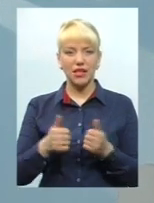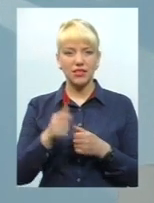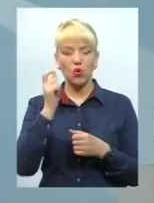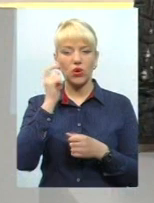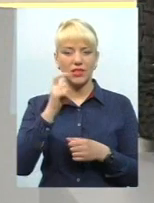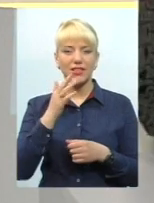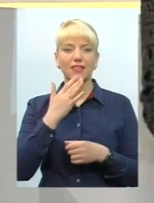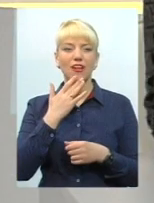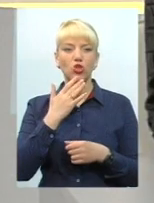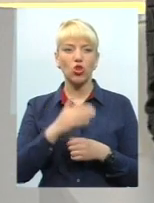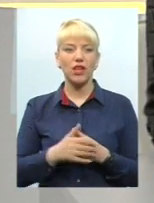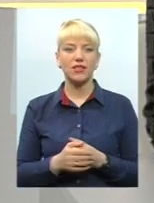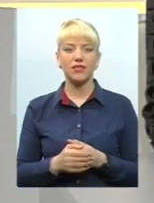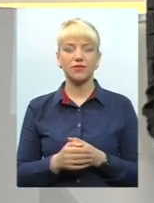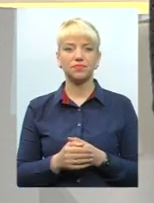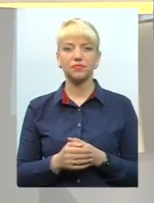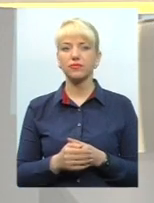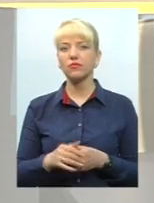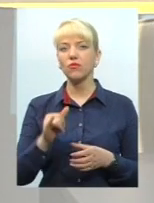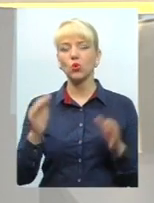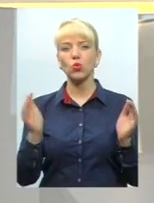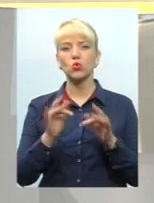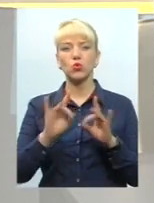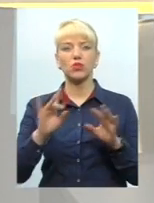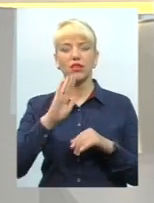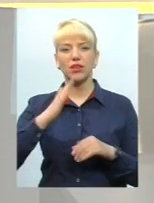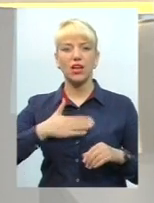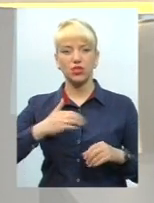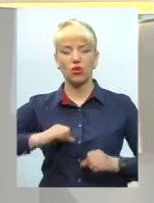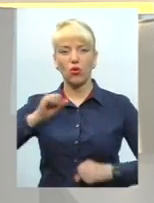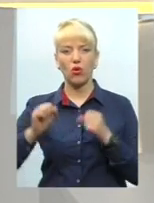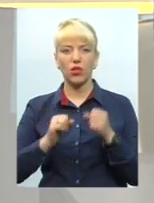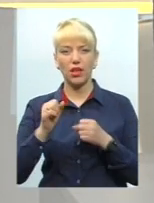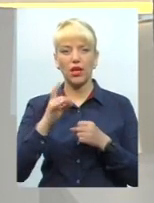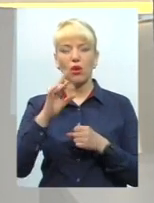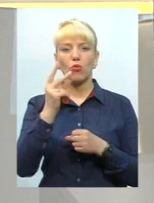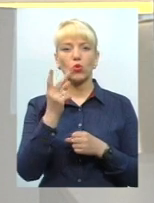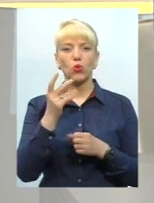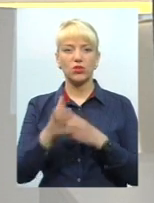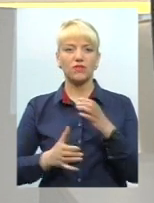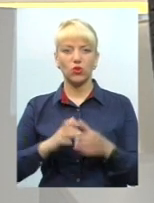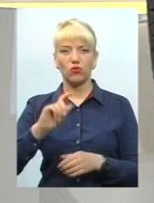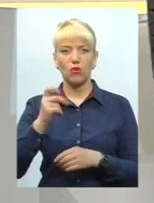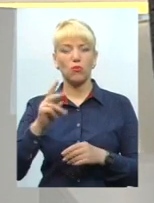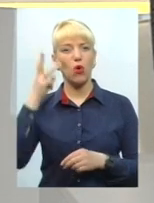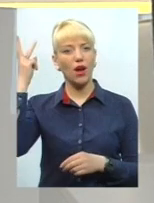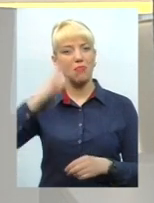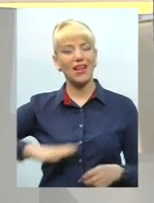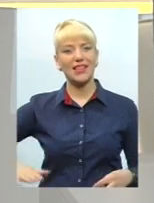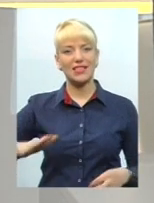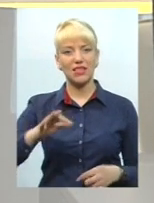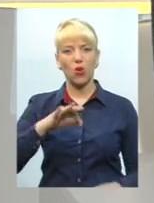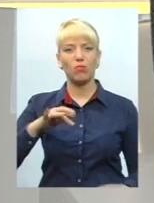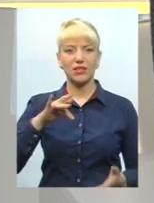сила. Власне, в сюжеті моїх колег про Другу світову війну і Хмельницький